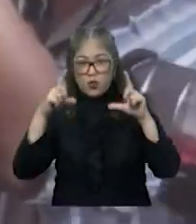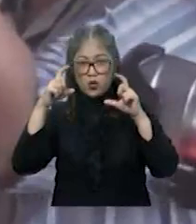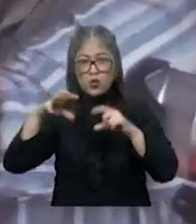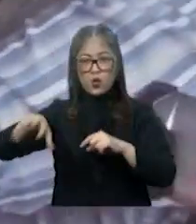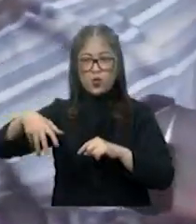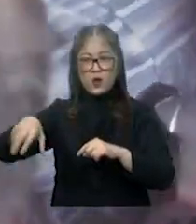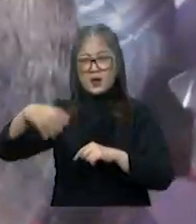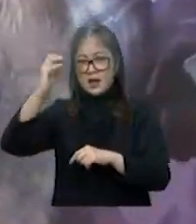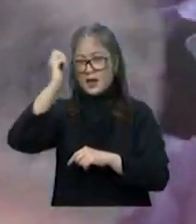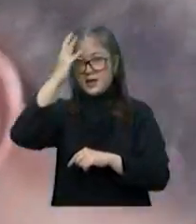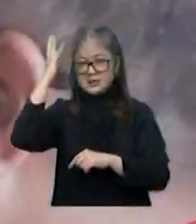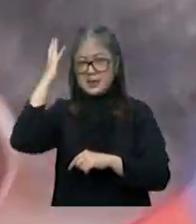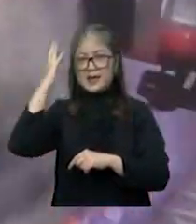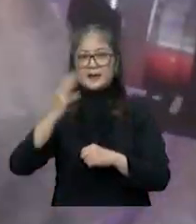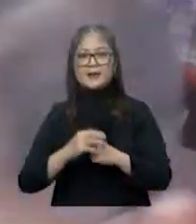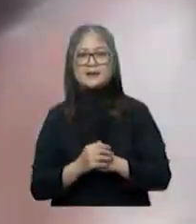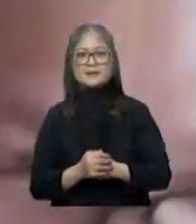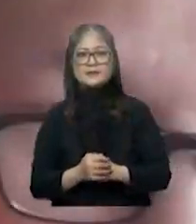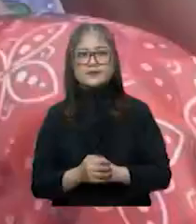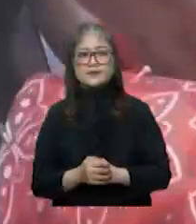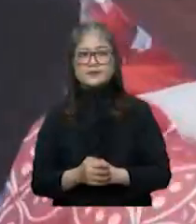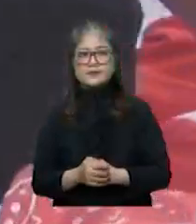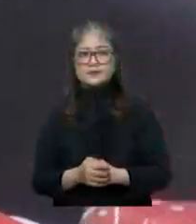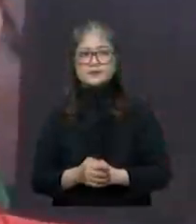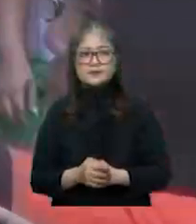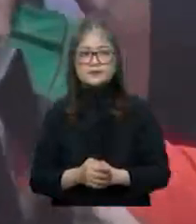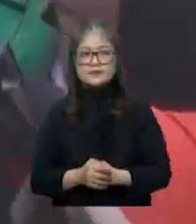dari Medan Sumatera Utara Ahmad Ridwan Nasution